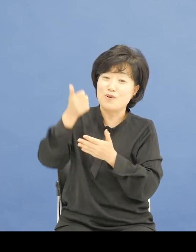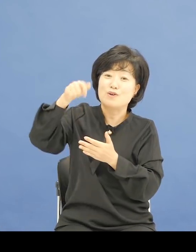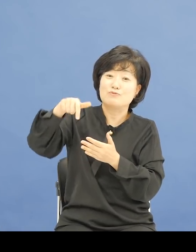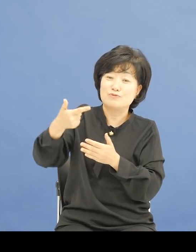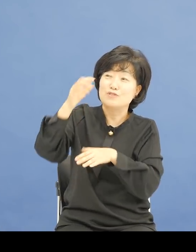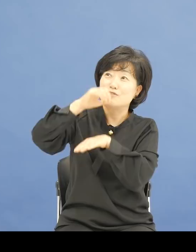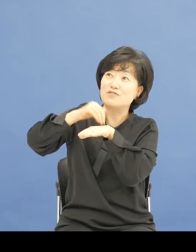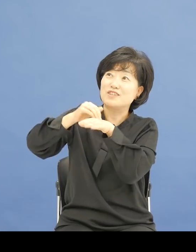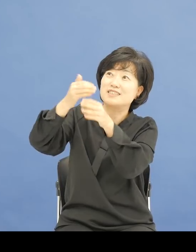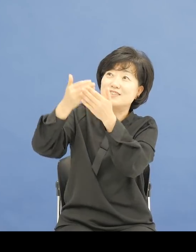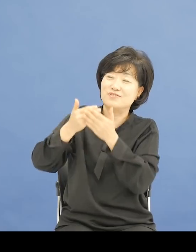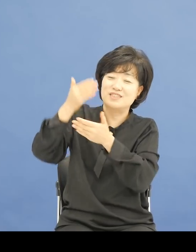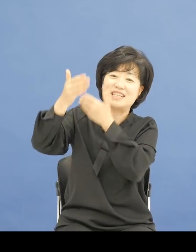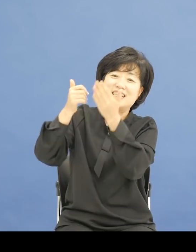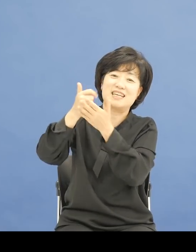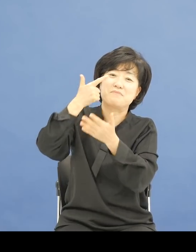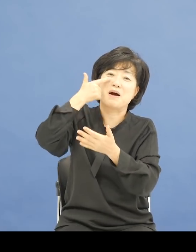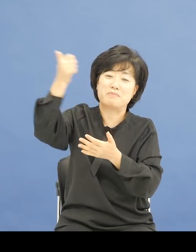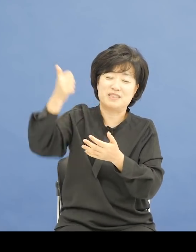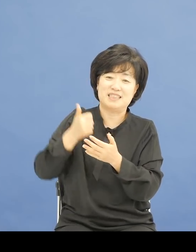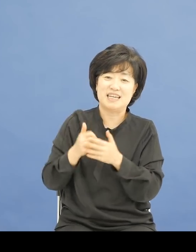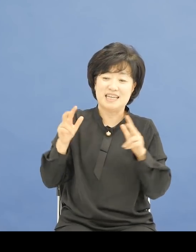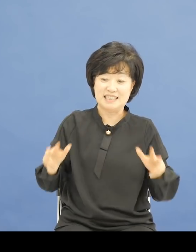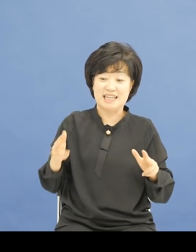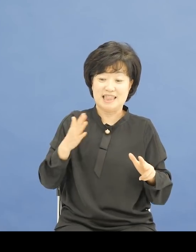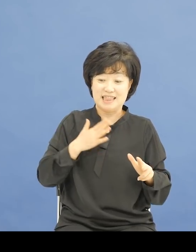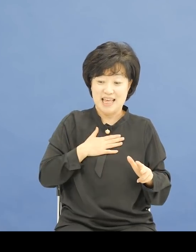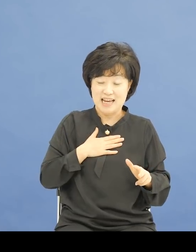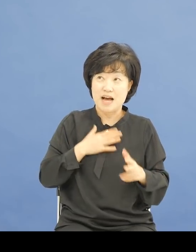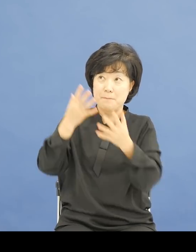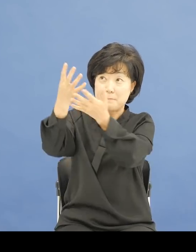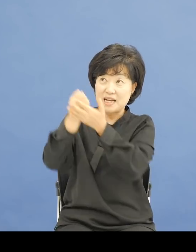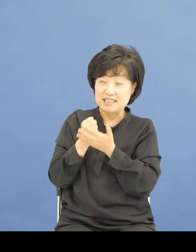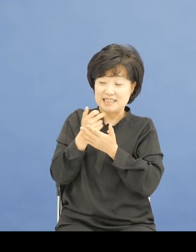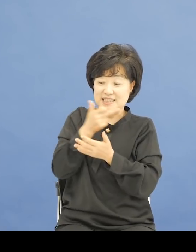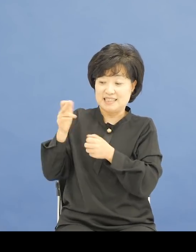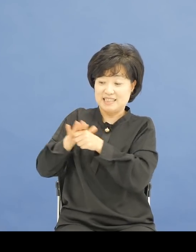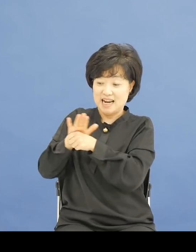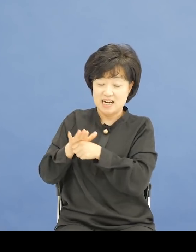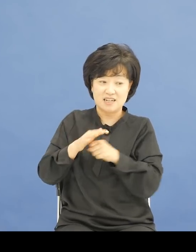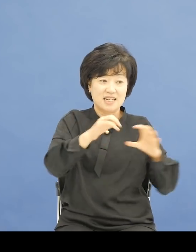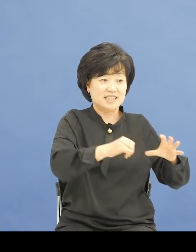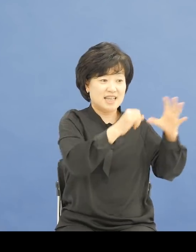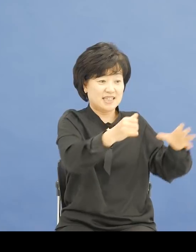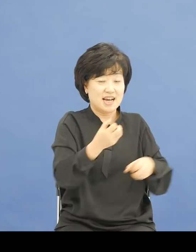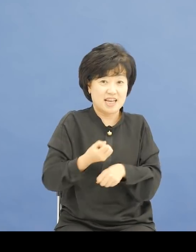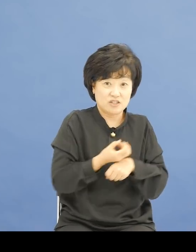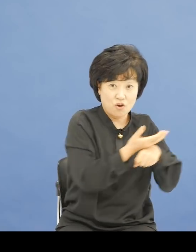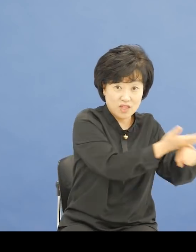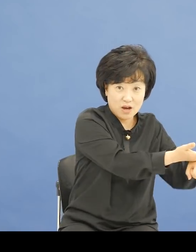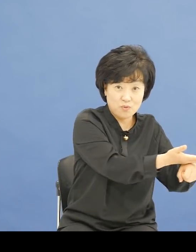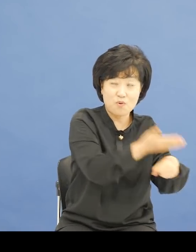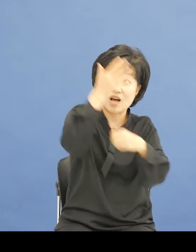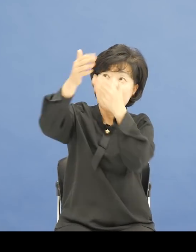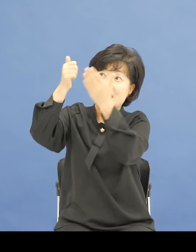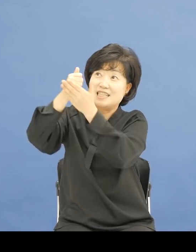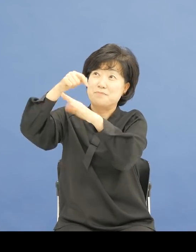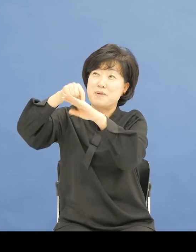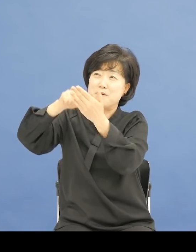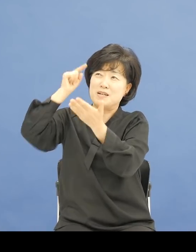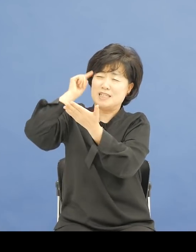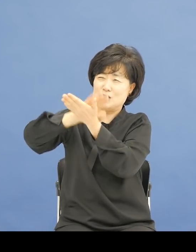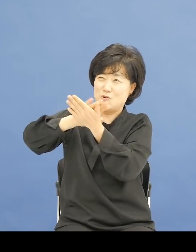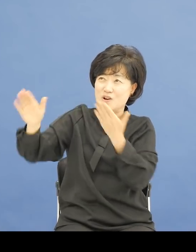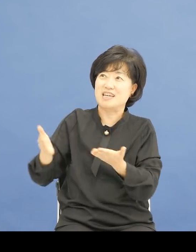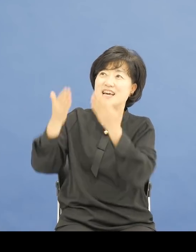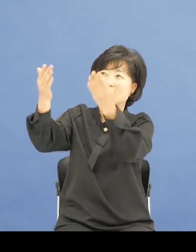저를 훈련시키신 하나님 아버지, 이제는 제가 받은 그 큰 사랑을 세상에 전하고 하나님의 가슴을